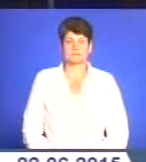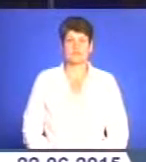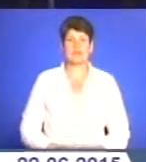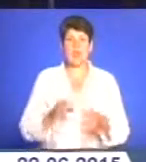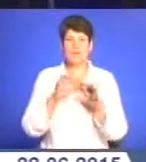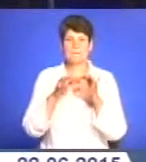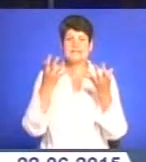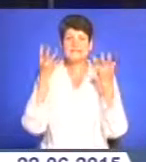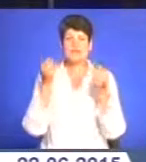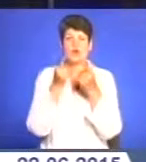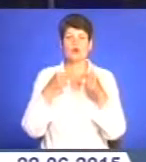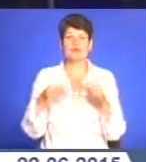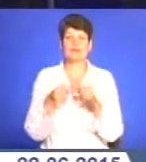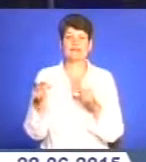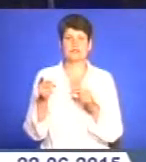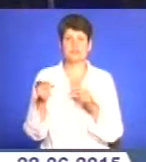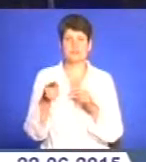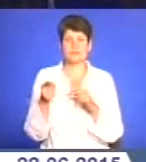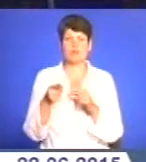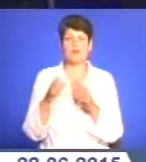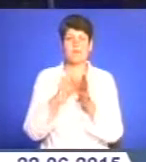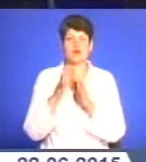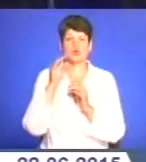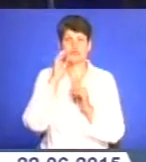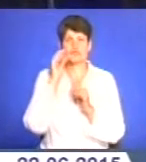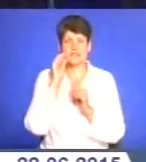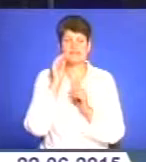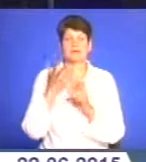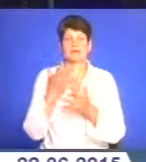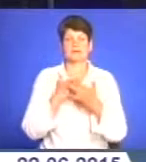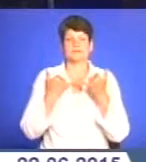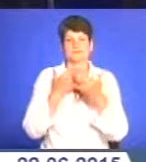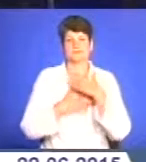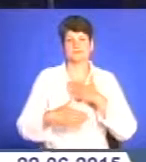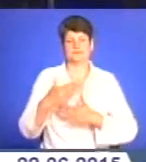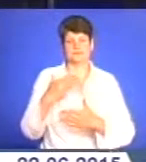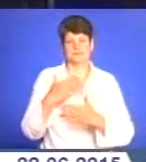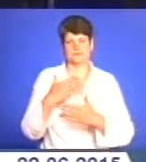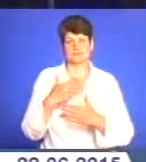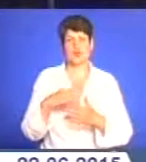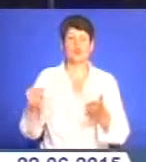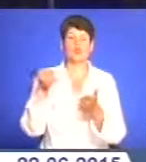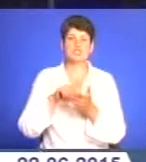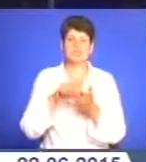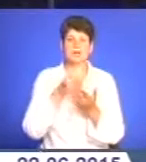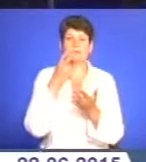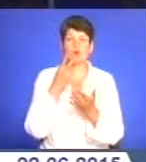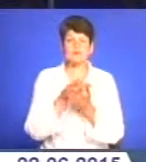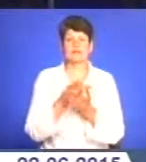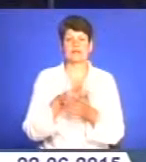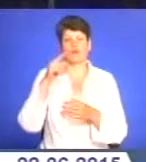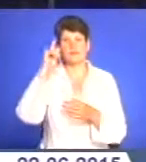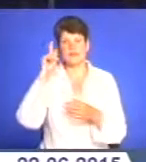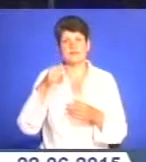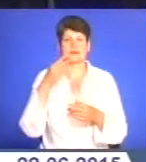Олімпійський день організували у Тернопільському парку Шевченка для дітей і дорослих з обмеженими фізичними можливостями. Учасники показали свої вміння у